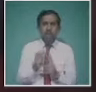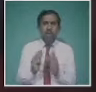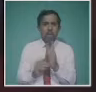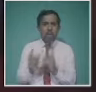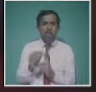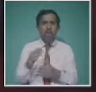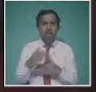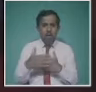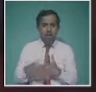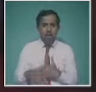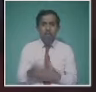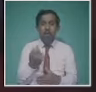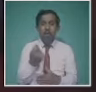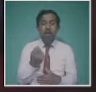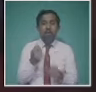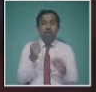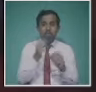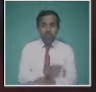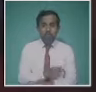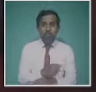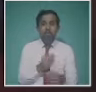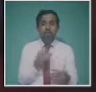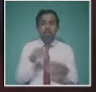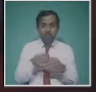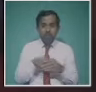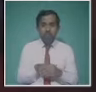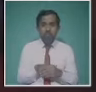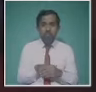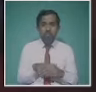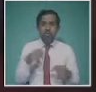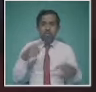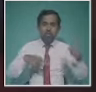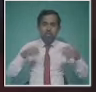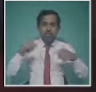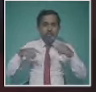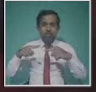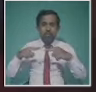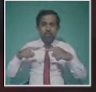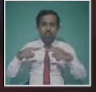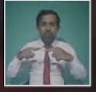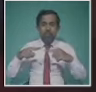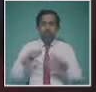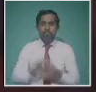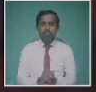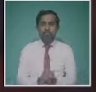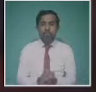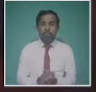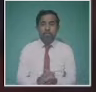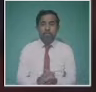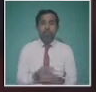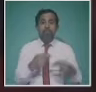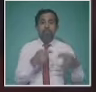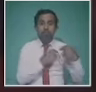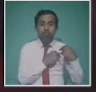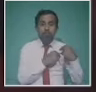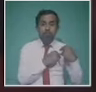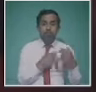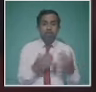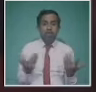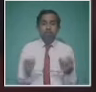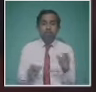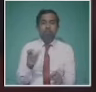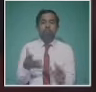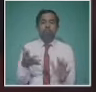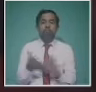ඇමතිවරු ආර්ථිකයට කඩාවැටීමට දායක වෙච්ච අය තමයි අඩු වැඩි වශයෙන්. හැබැයි මේකේ වග කියවුතු නැති පිරිස සමාජ